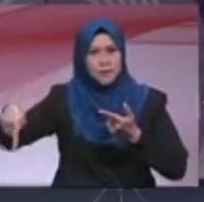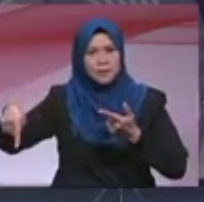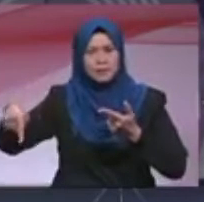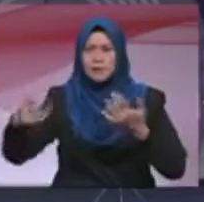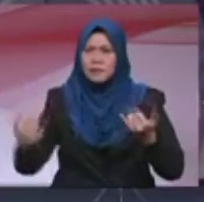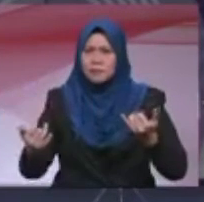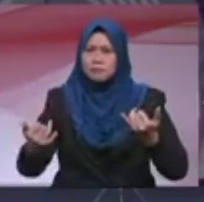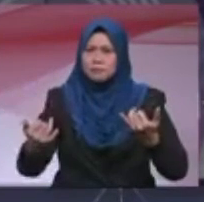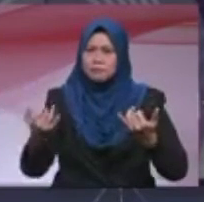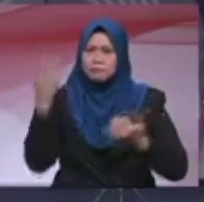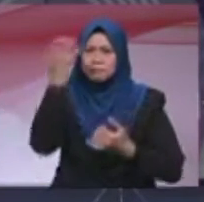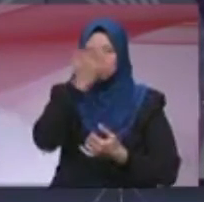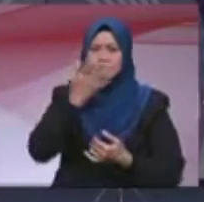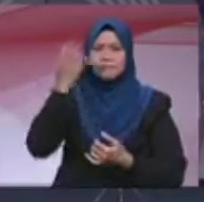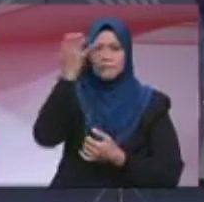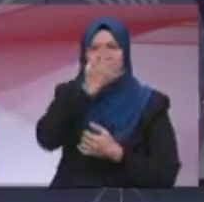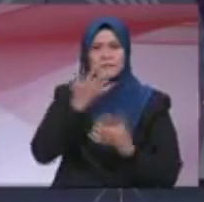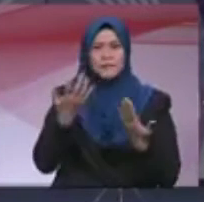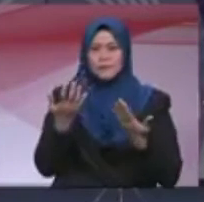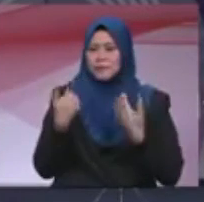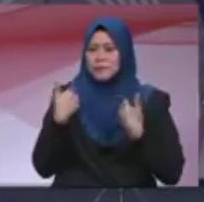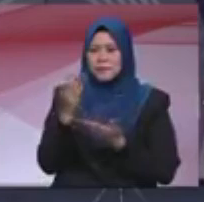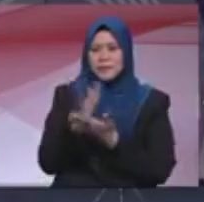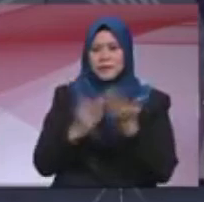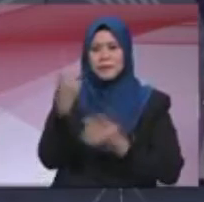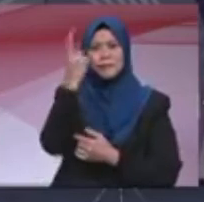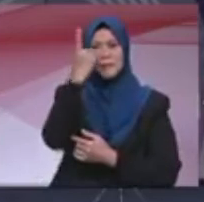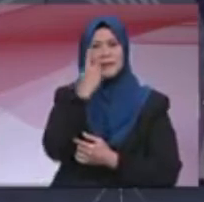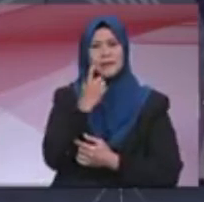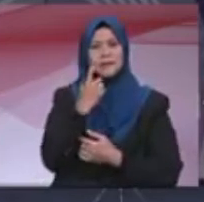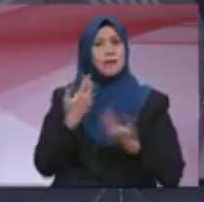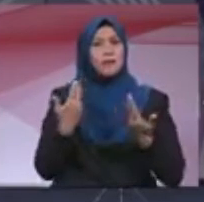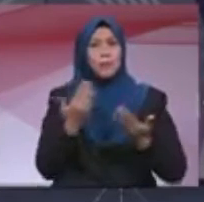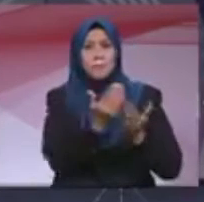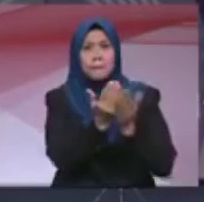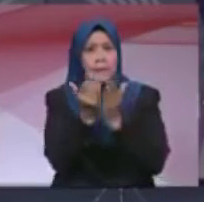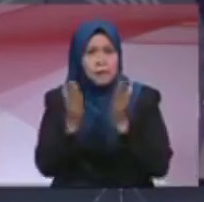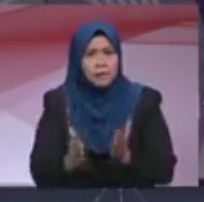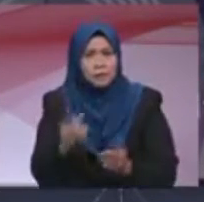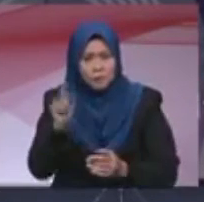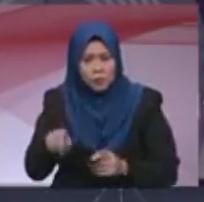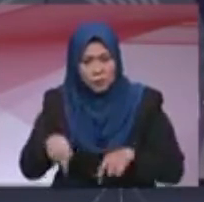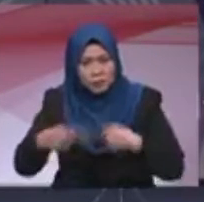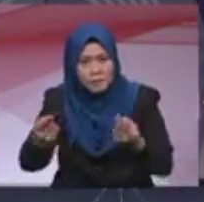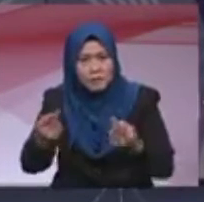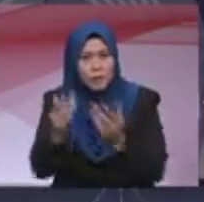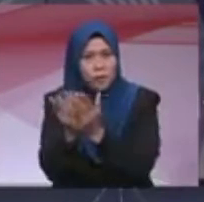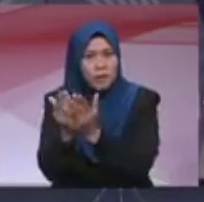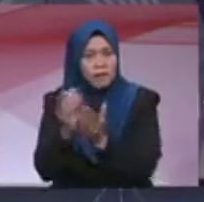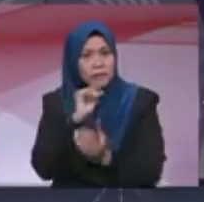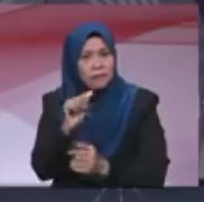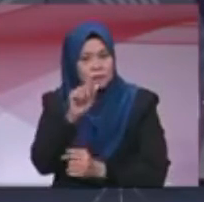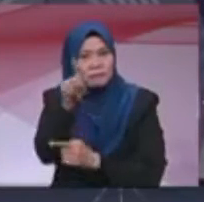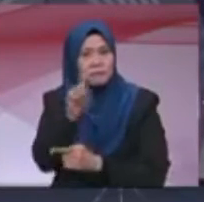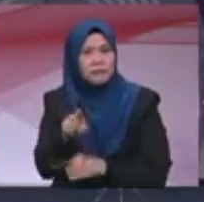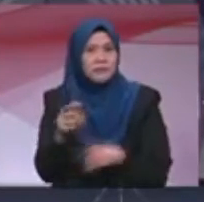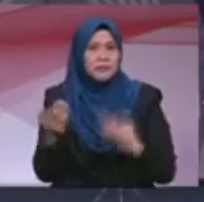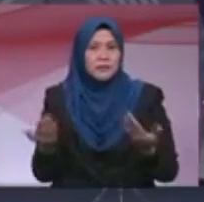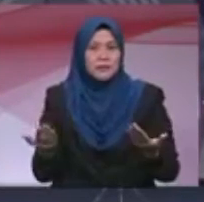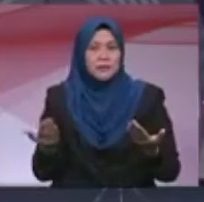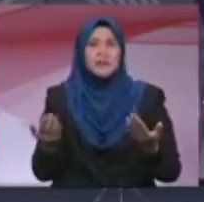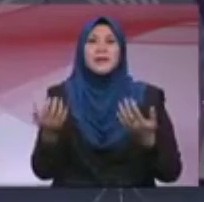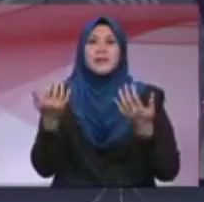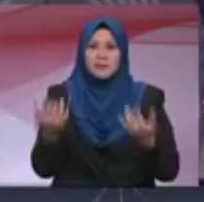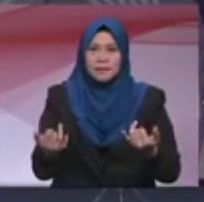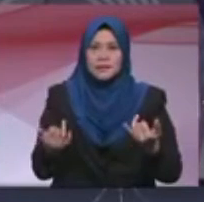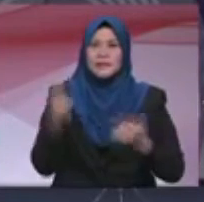sedikit kekeliruan. Ada yang tanya sama ada anak mereka perlu ke sekolah ataupun tidak. Ya, seperti mana yang